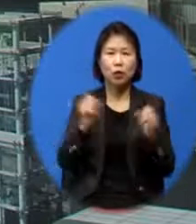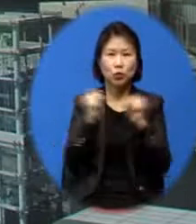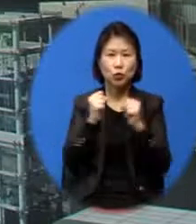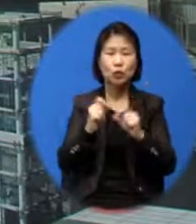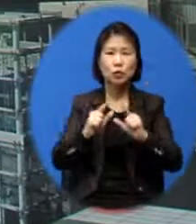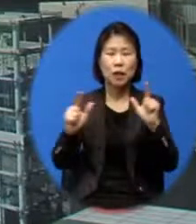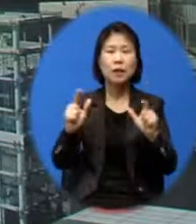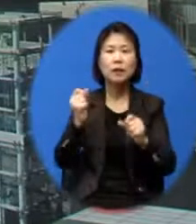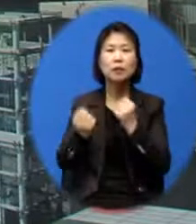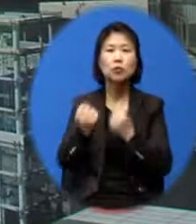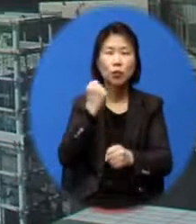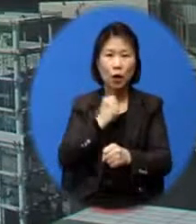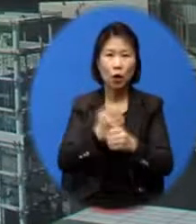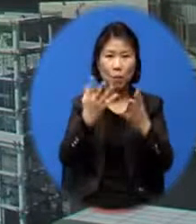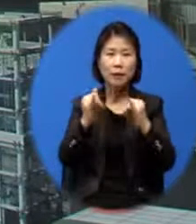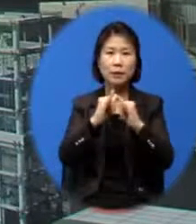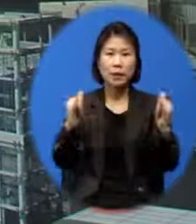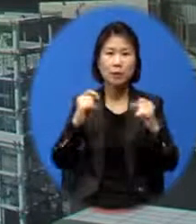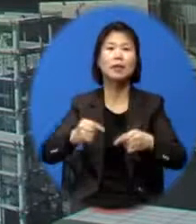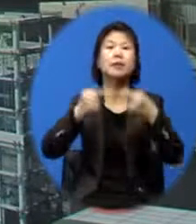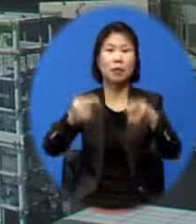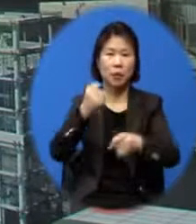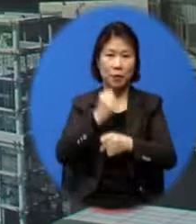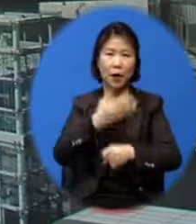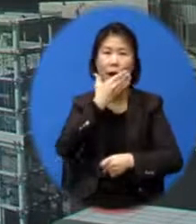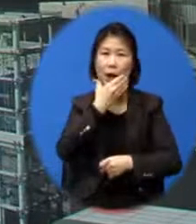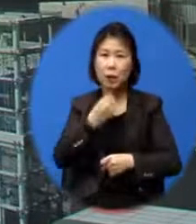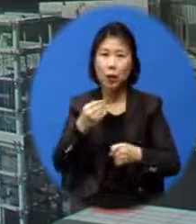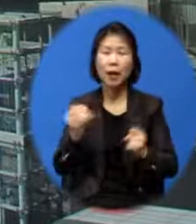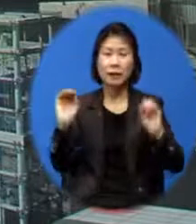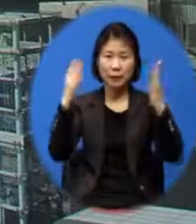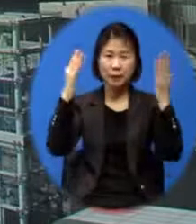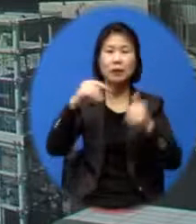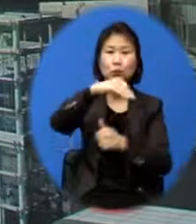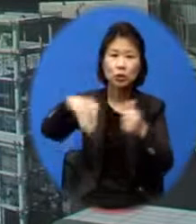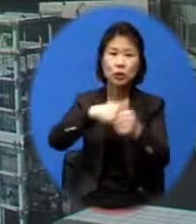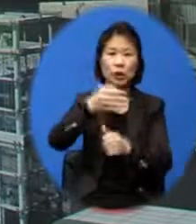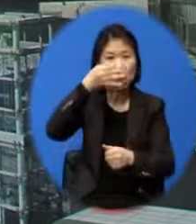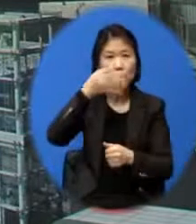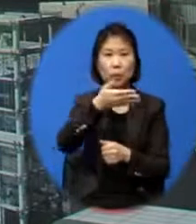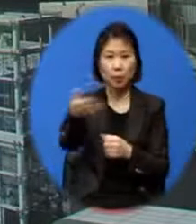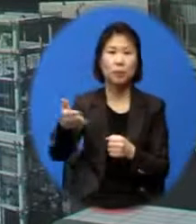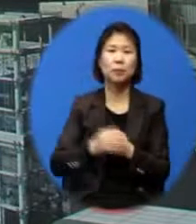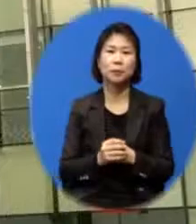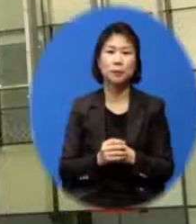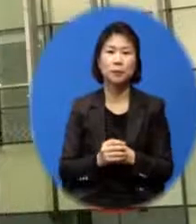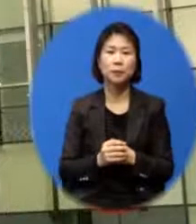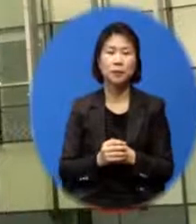날씨에도 불구하고 정말 많은 이들이 함께했는데요. 행복한 잔치 분위기를 고스란히 전해드립니다.